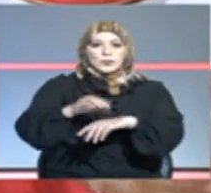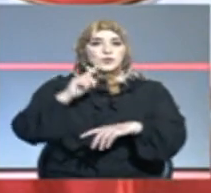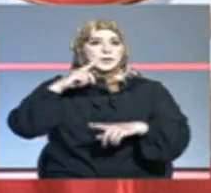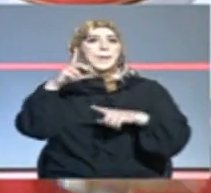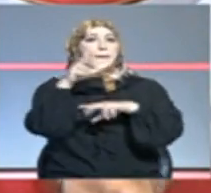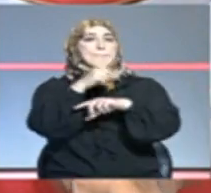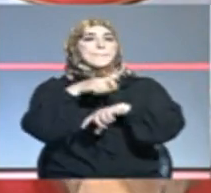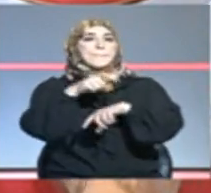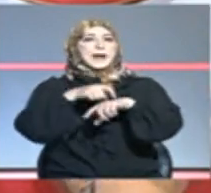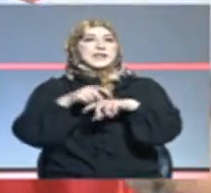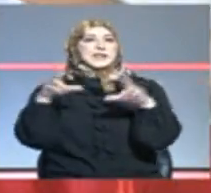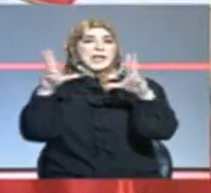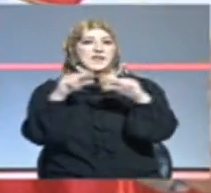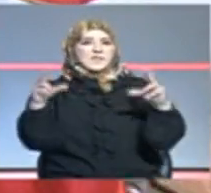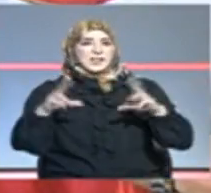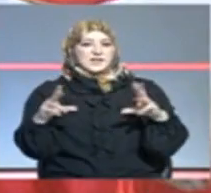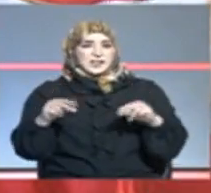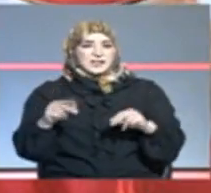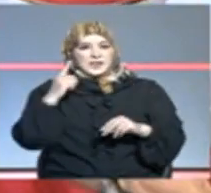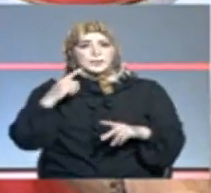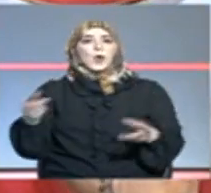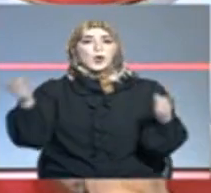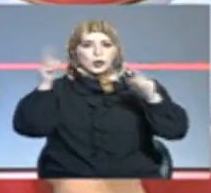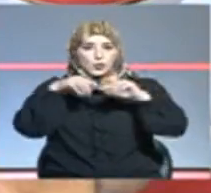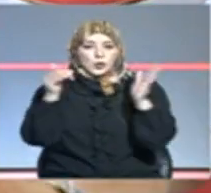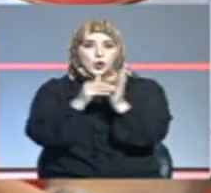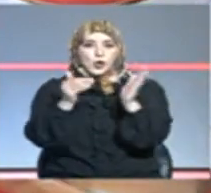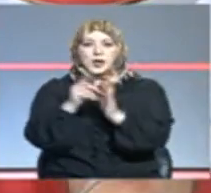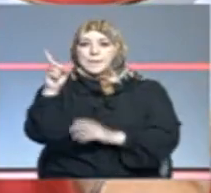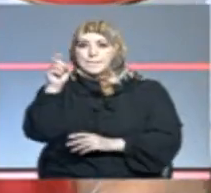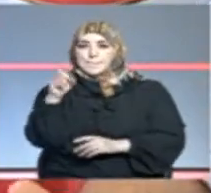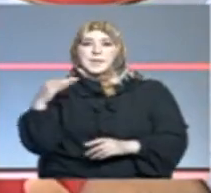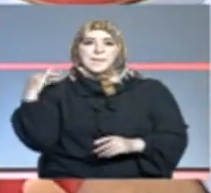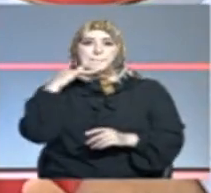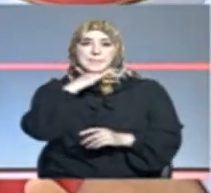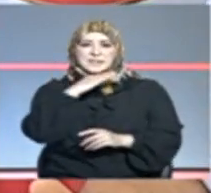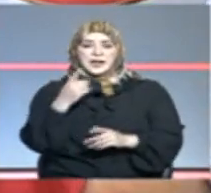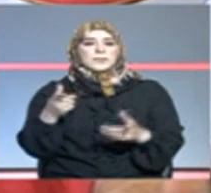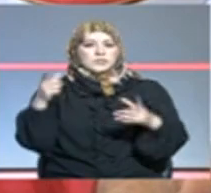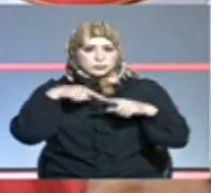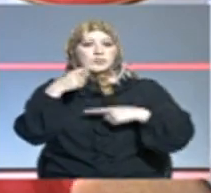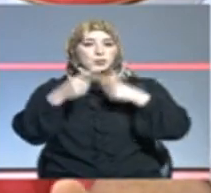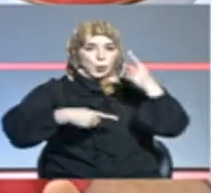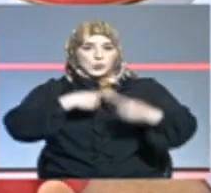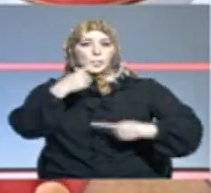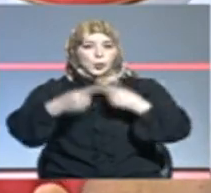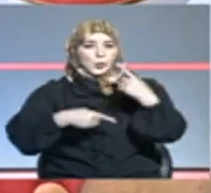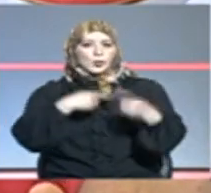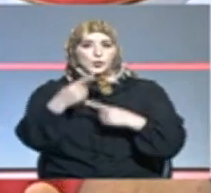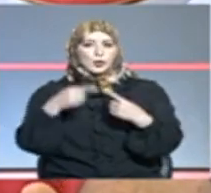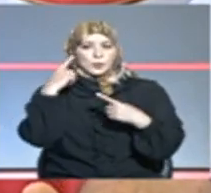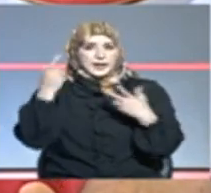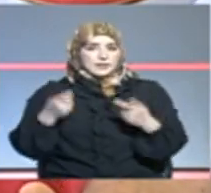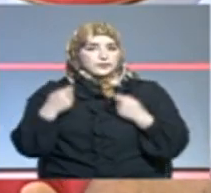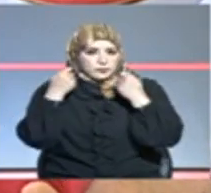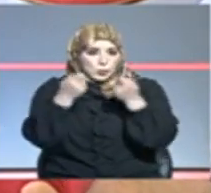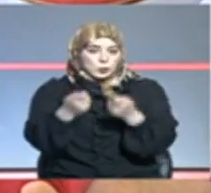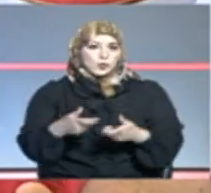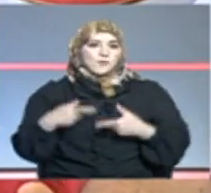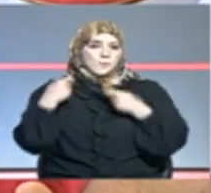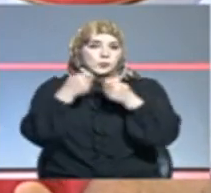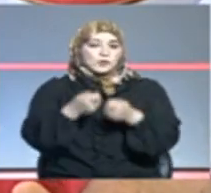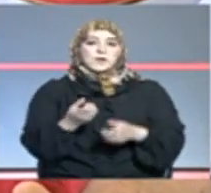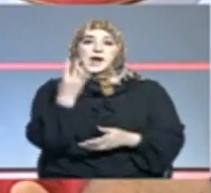تنظف وتداوي الناموس يجينا مياه جديدة ومياه واحد، يعني تغلبنا بالواحد، وصرفنا فوق